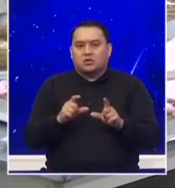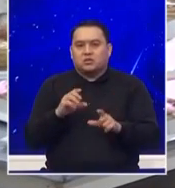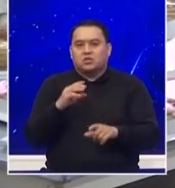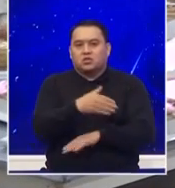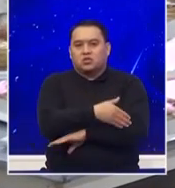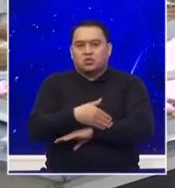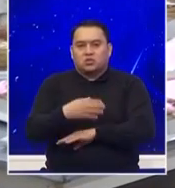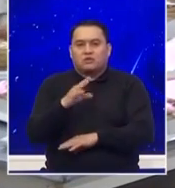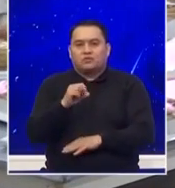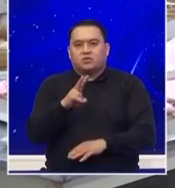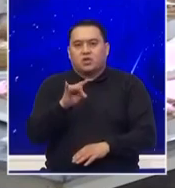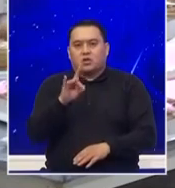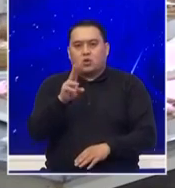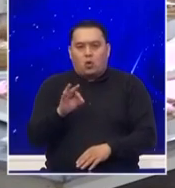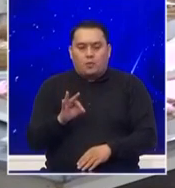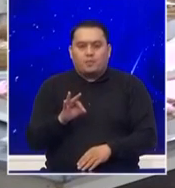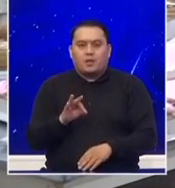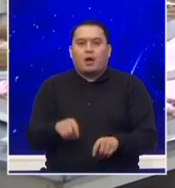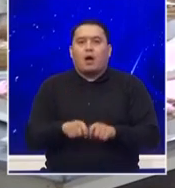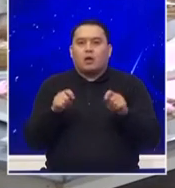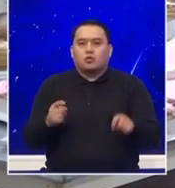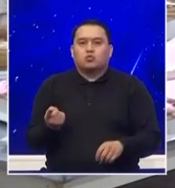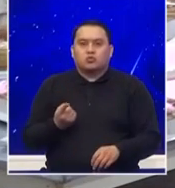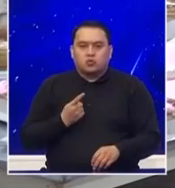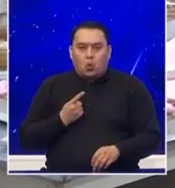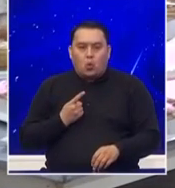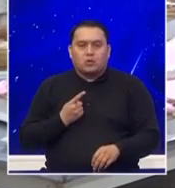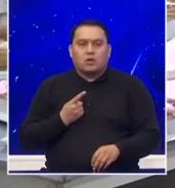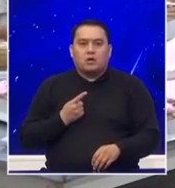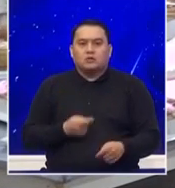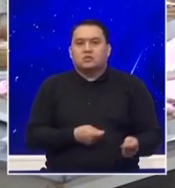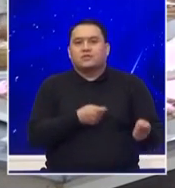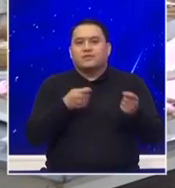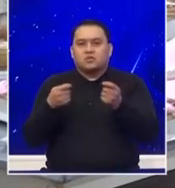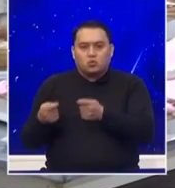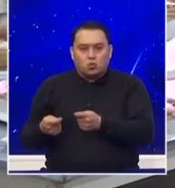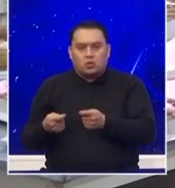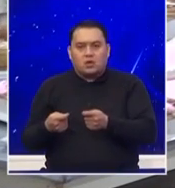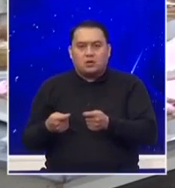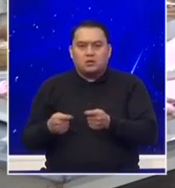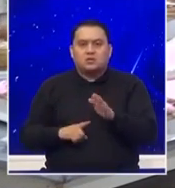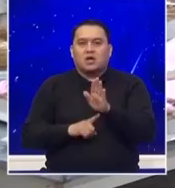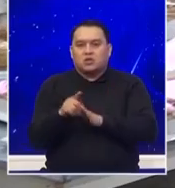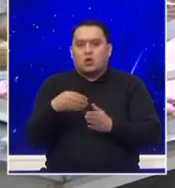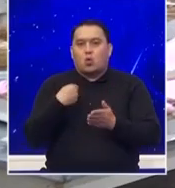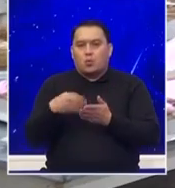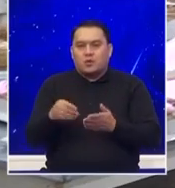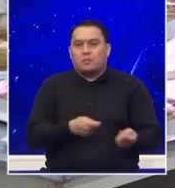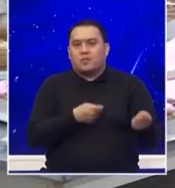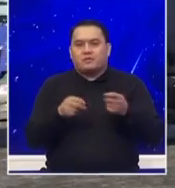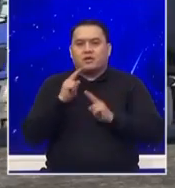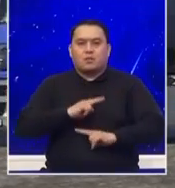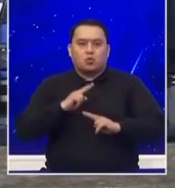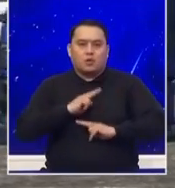Шевченко. Там ждем, когда откроется, к открытию ждем, пока завезут. Завезли, значит, купили, привезли,